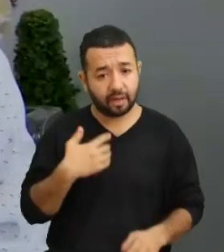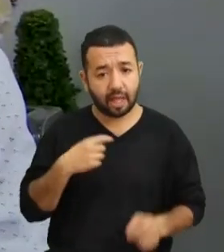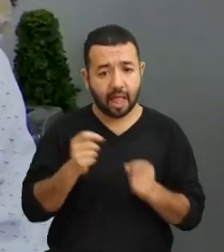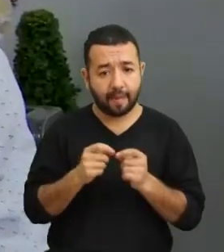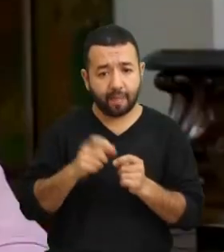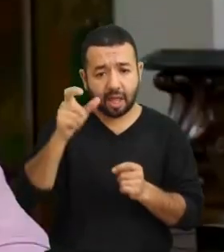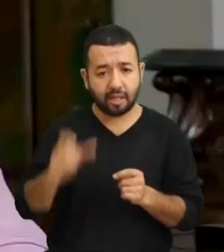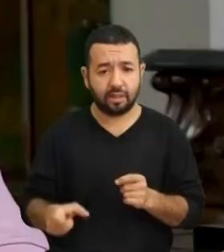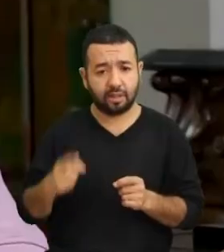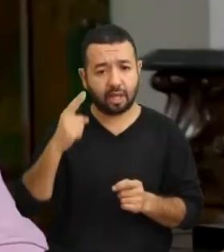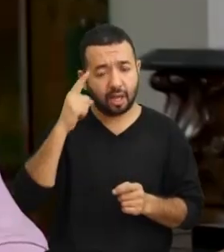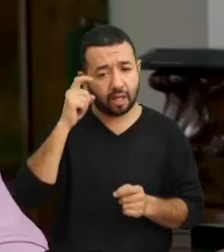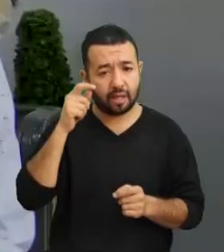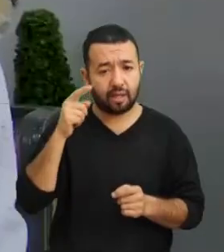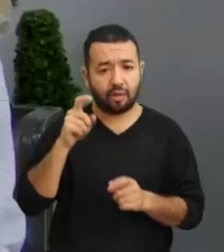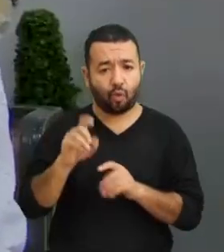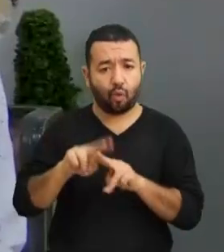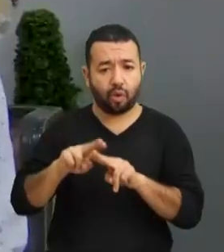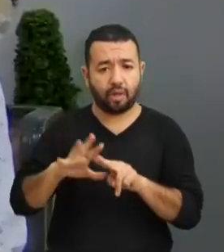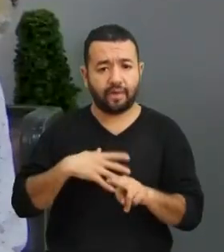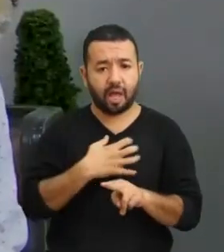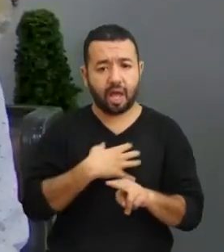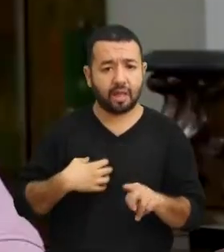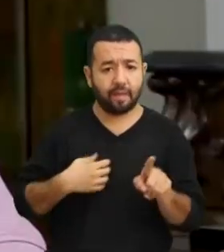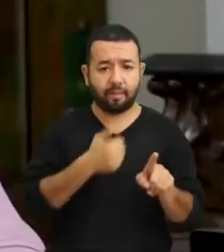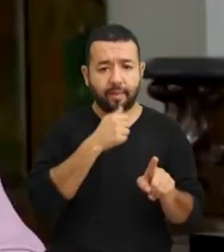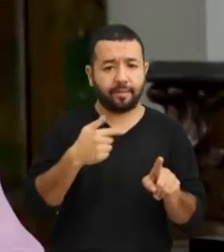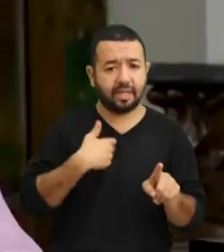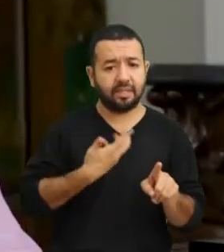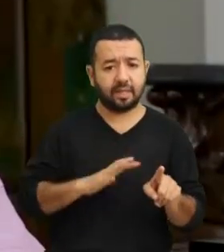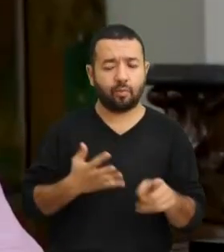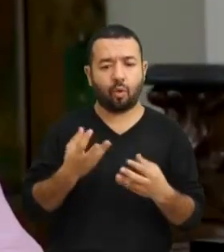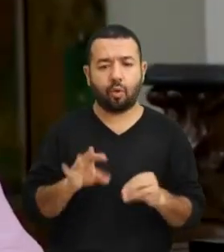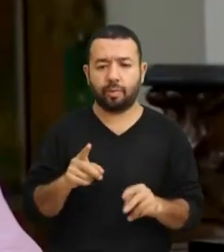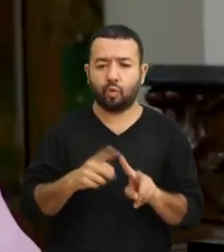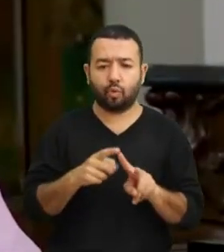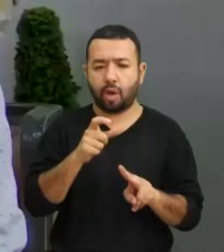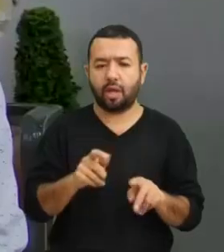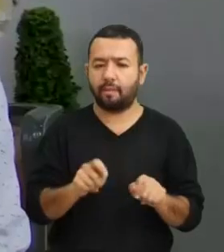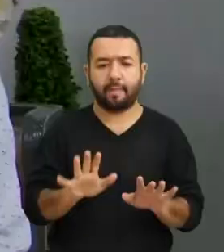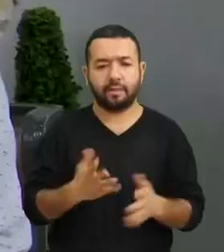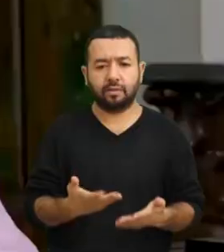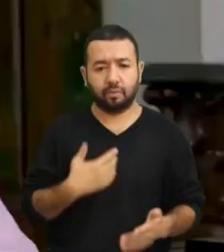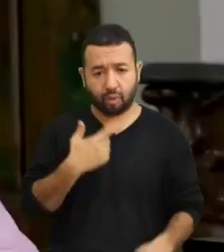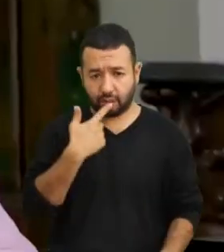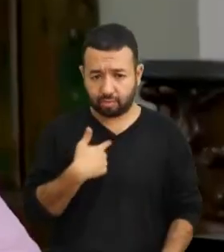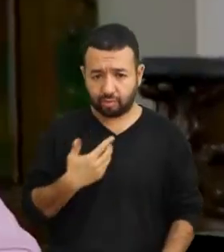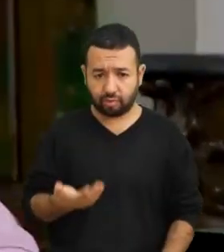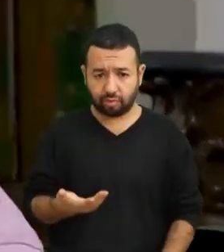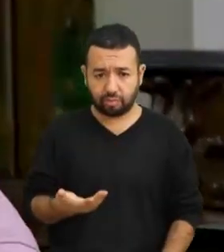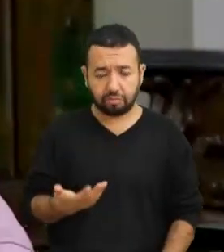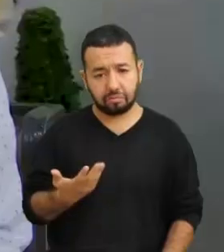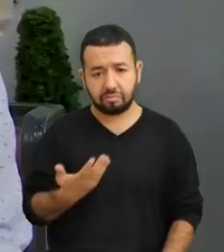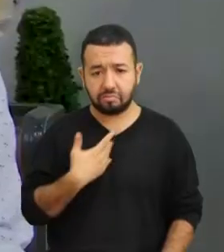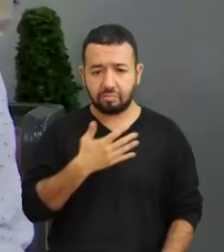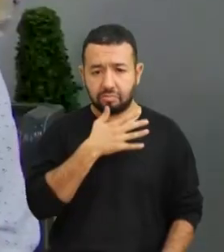Biricik'i de etkilemiş. İkisi de annemden babamdan hoşlanmıyorlar yani. Olmaz öyle şey. Nurhan yapmaz öyle bir şey ya. Öyle mi diyorsun? Ne